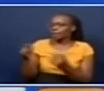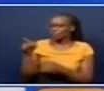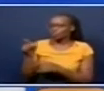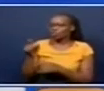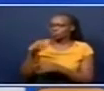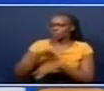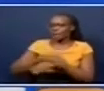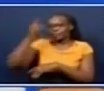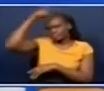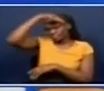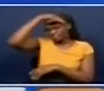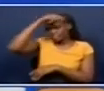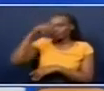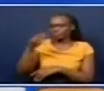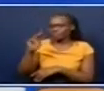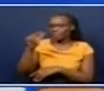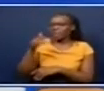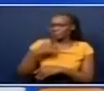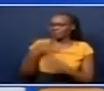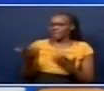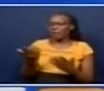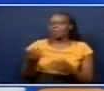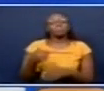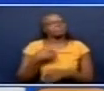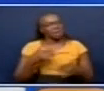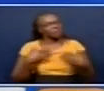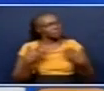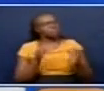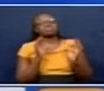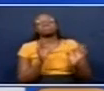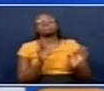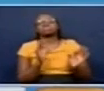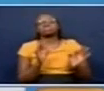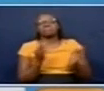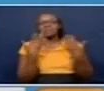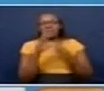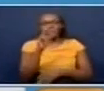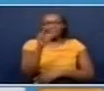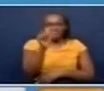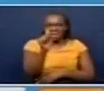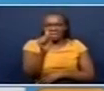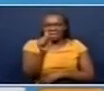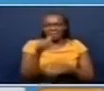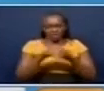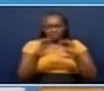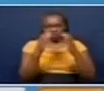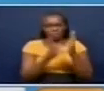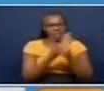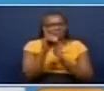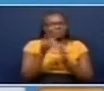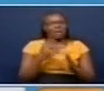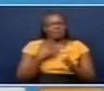vipi? Leo nimefurahi sana kuona nimemaliza hiyo masters in community development,